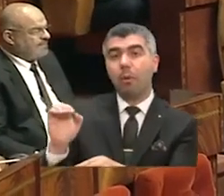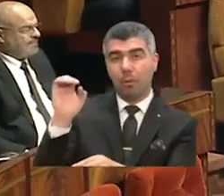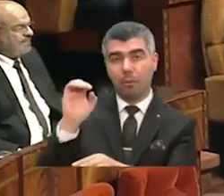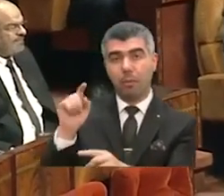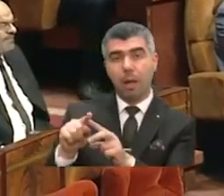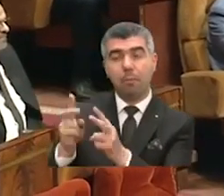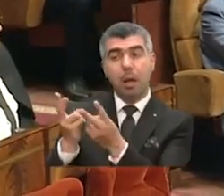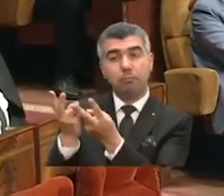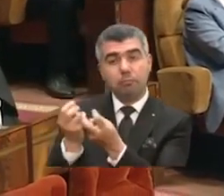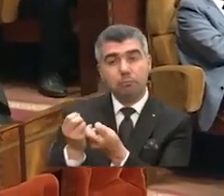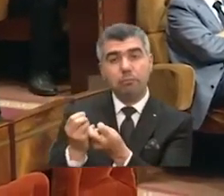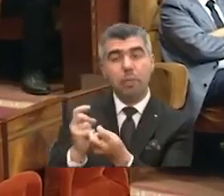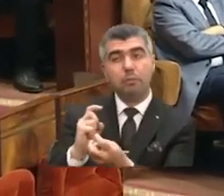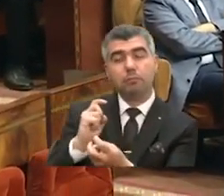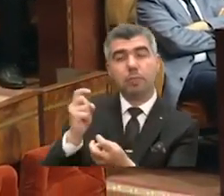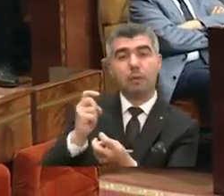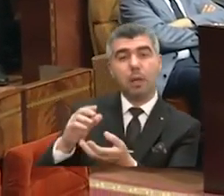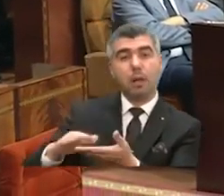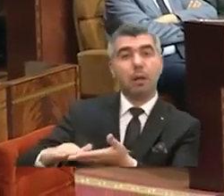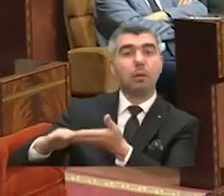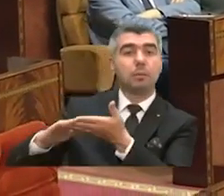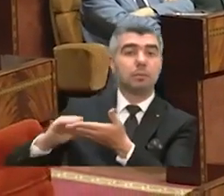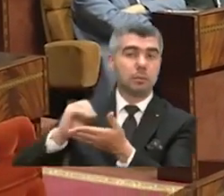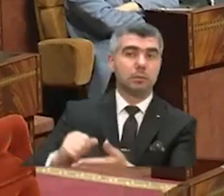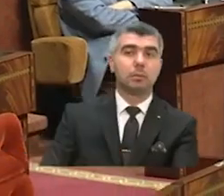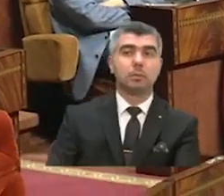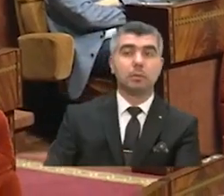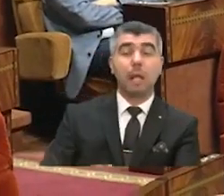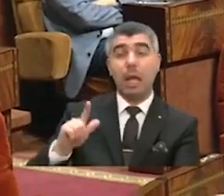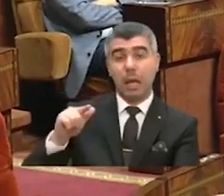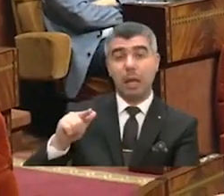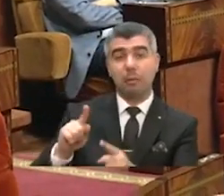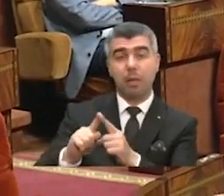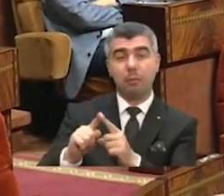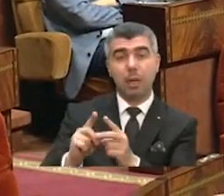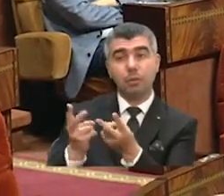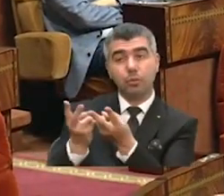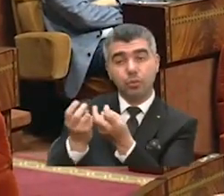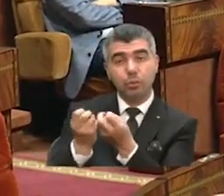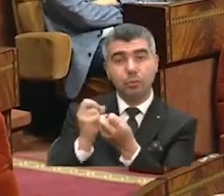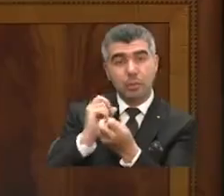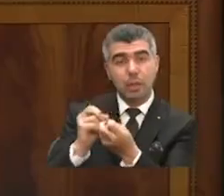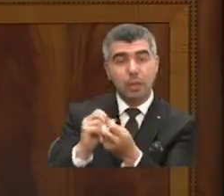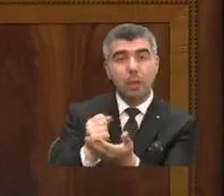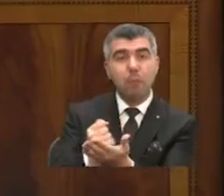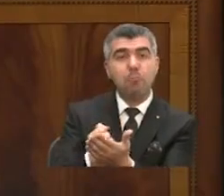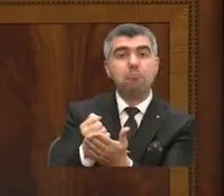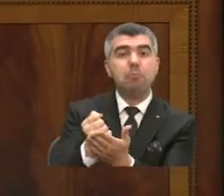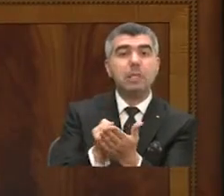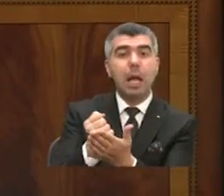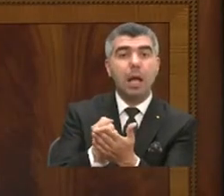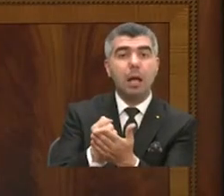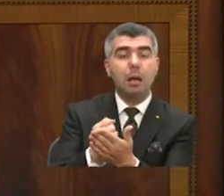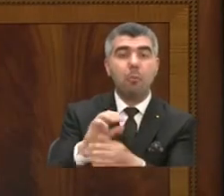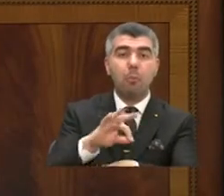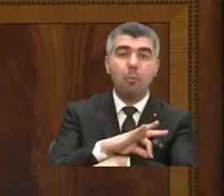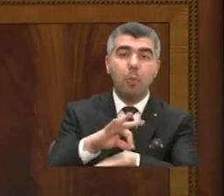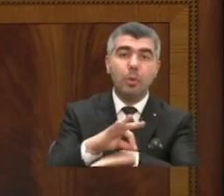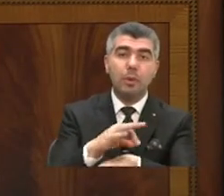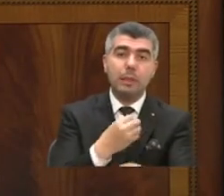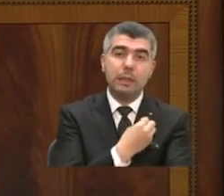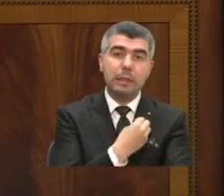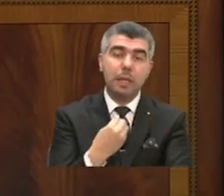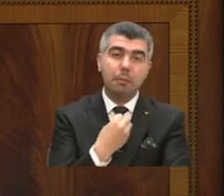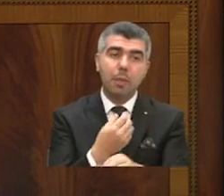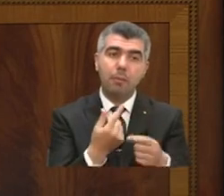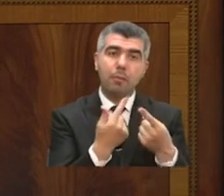واحد لوفر اللي كاينه في الخارج. ولكن كاين كذلك ضعف جاذبيه مباريات التوظيف في القطاع العام، وعدم تكافؤ